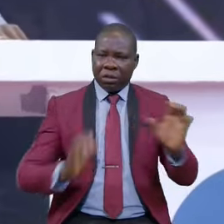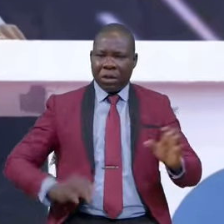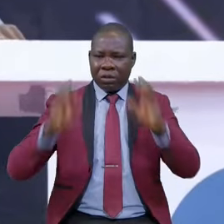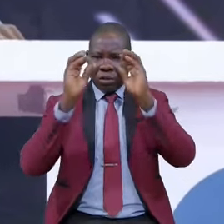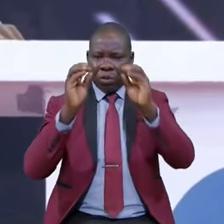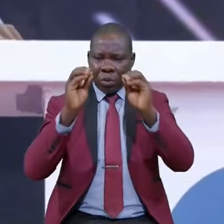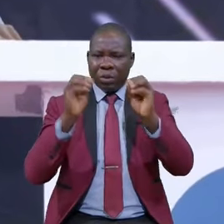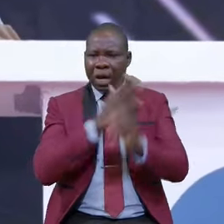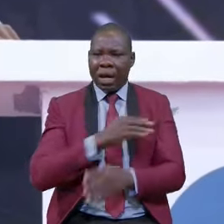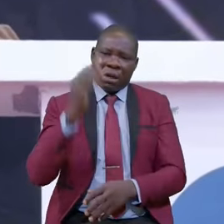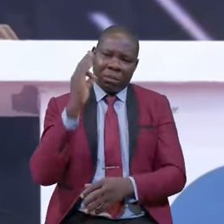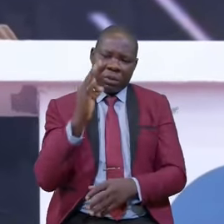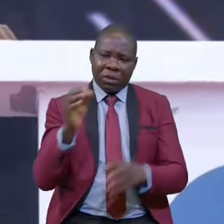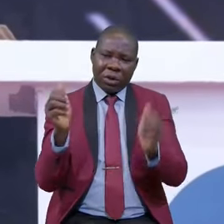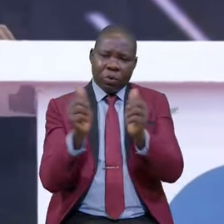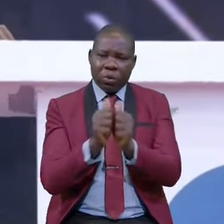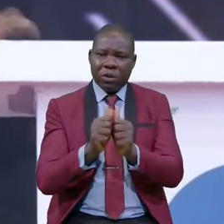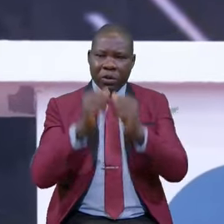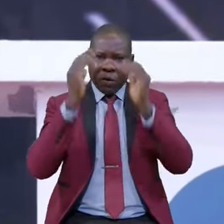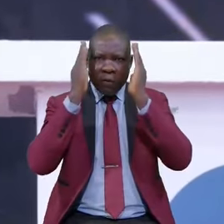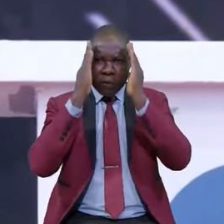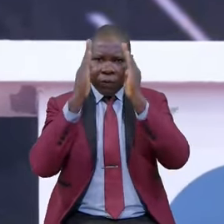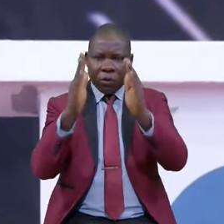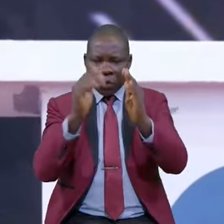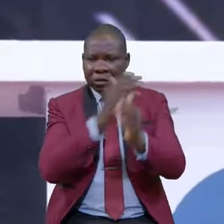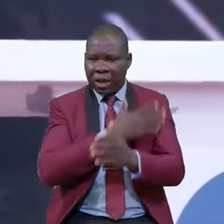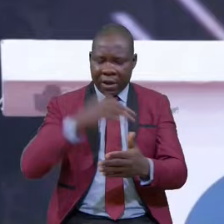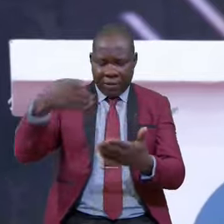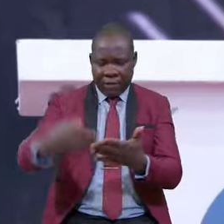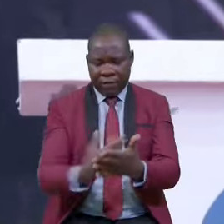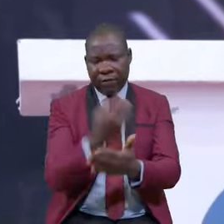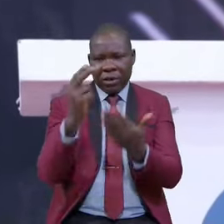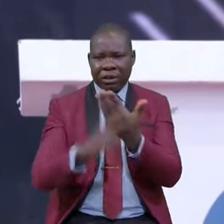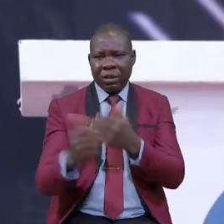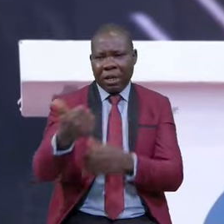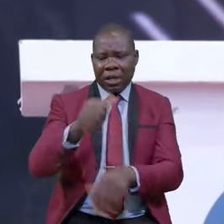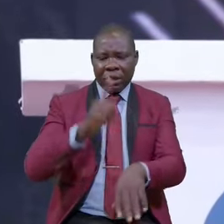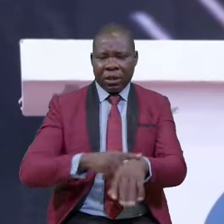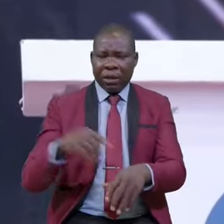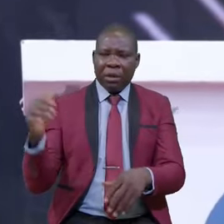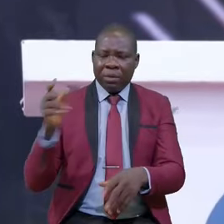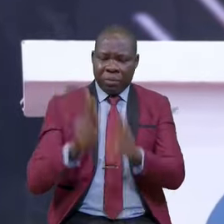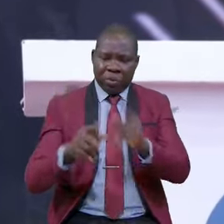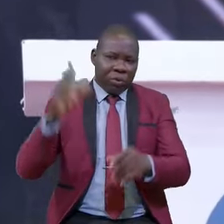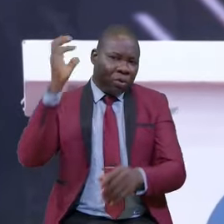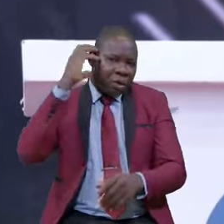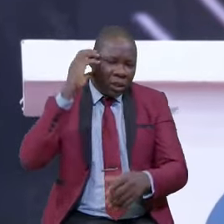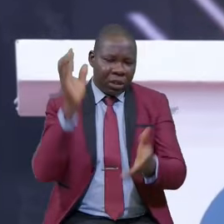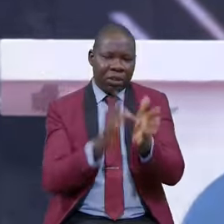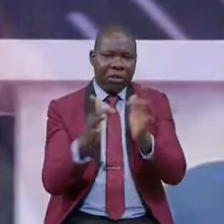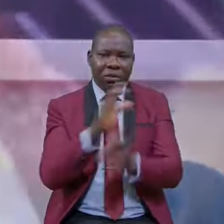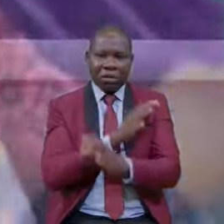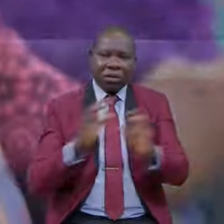fraîcheur. Chaque fois qu'on écoutait Jésus, il était toujours frais parce qu'il y a beaucoup du ciel